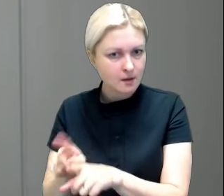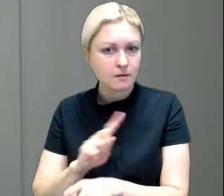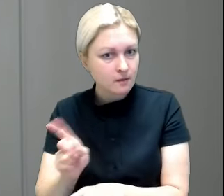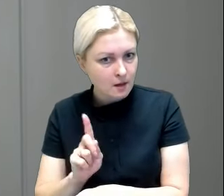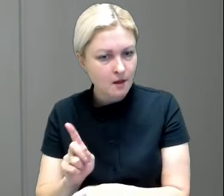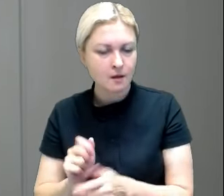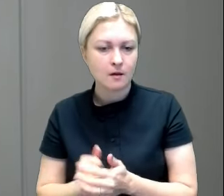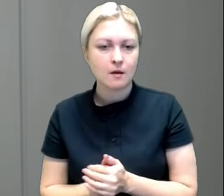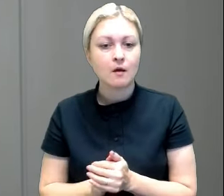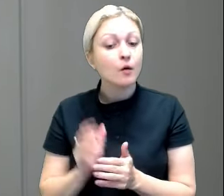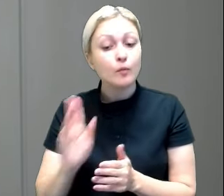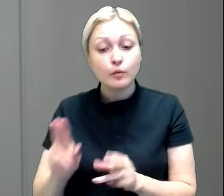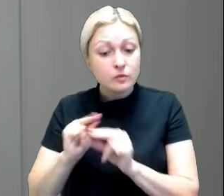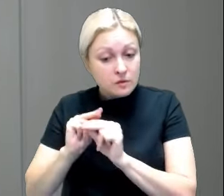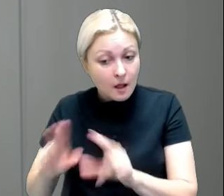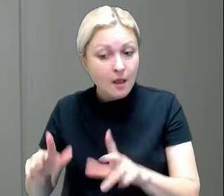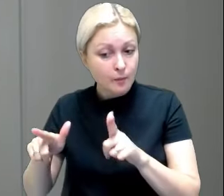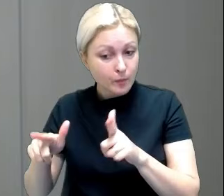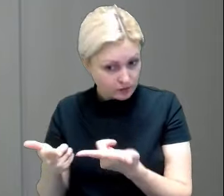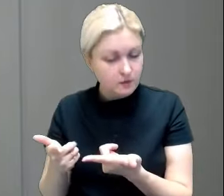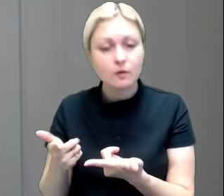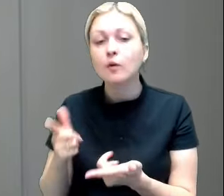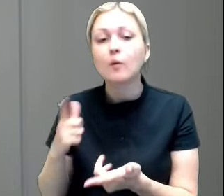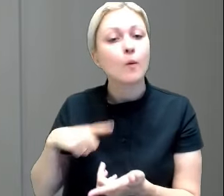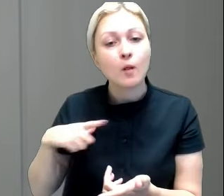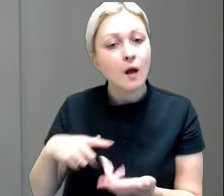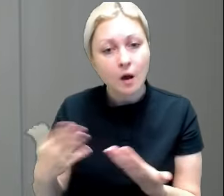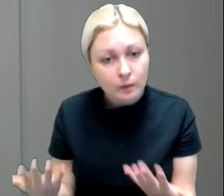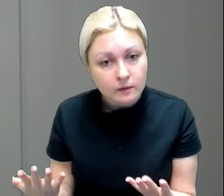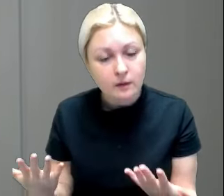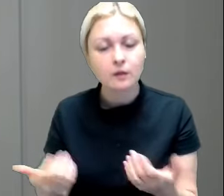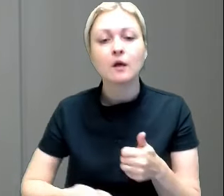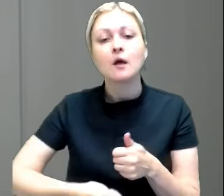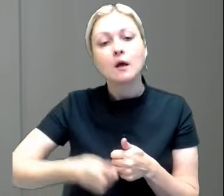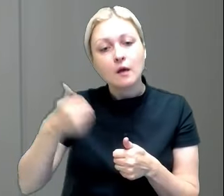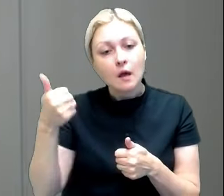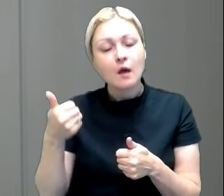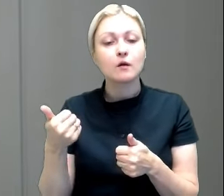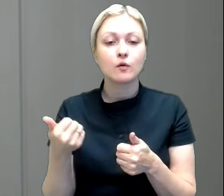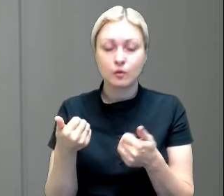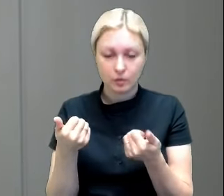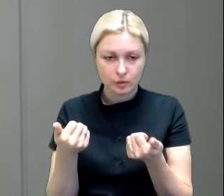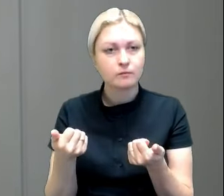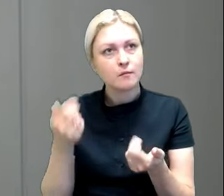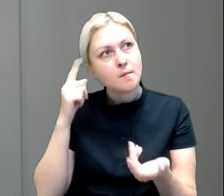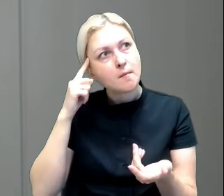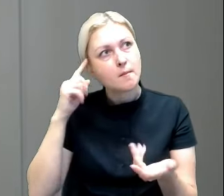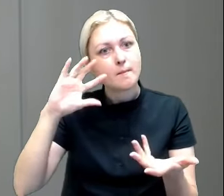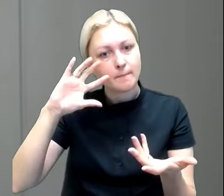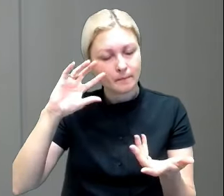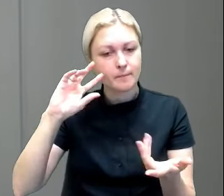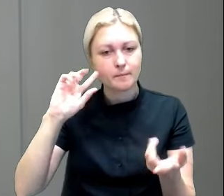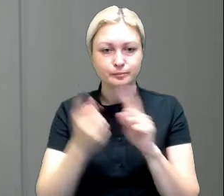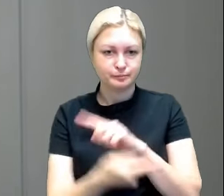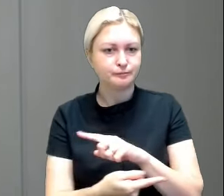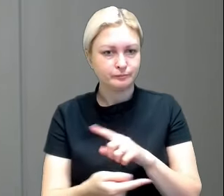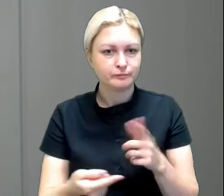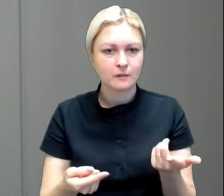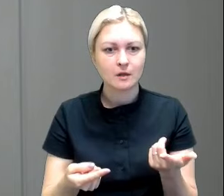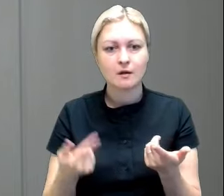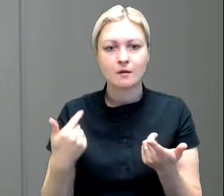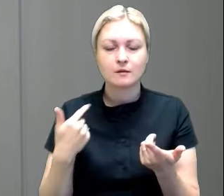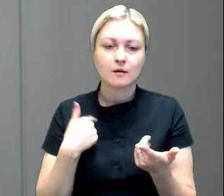nutiks nelaimę atleiskit rankinius stabdžius o kad tai būtų lengviau padaryti paliksiu jums stabdžių